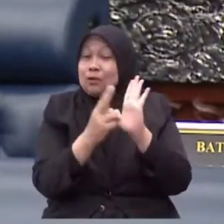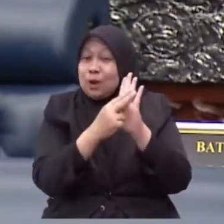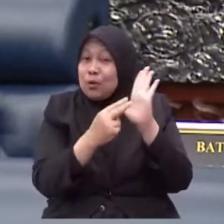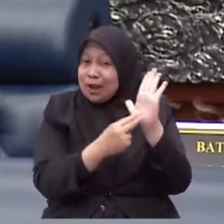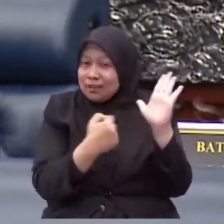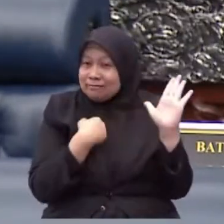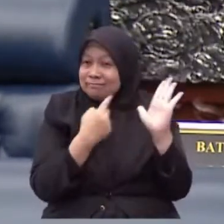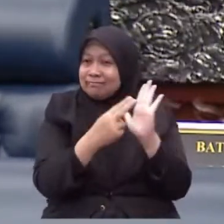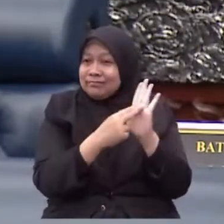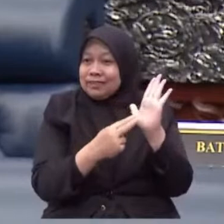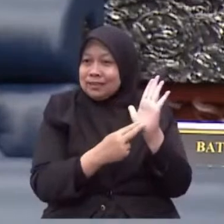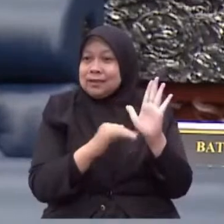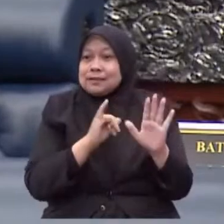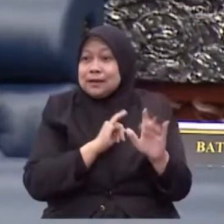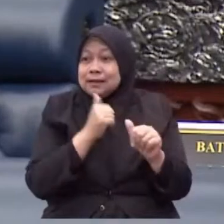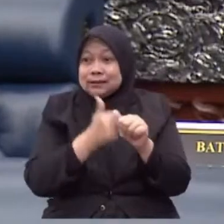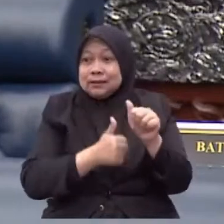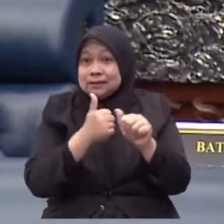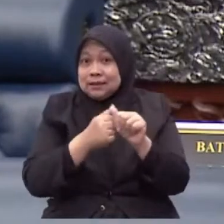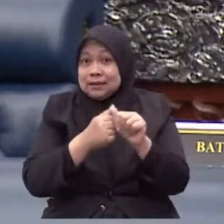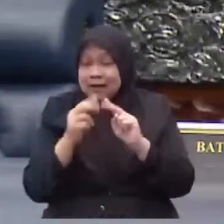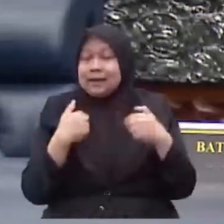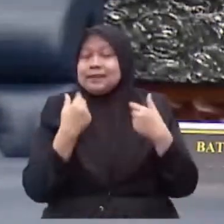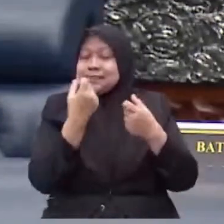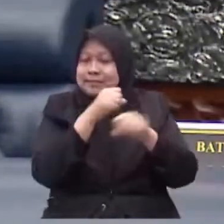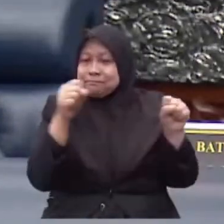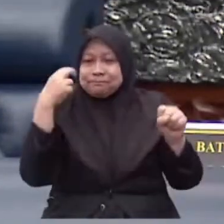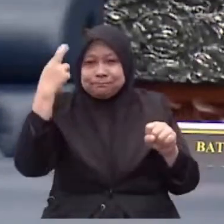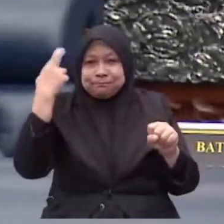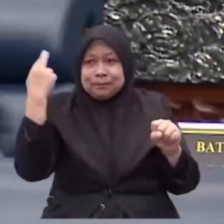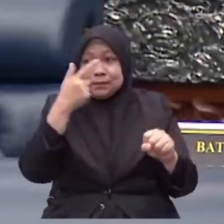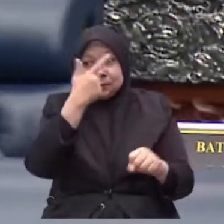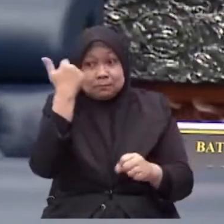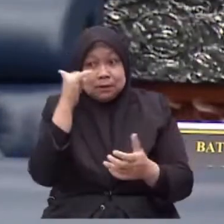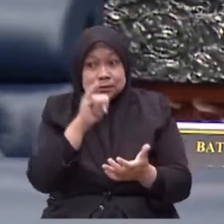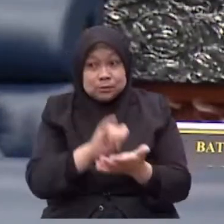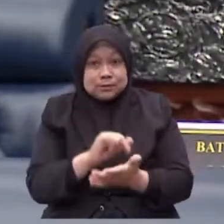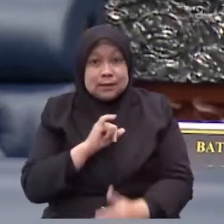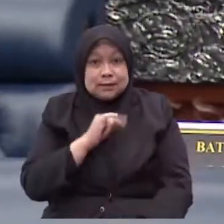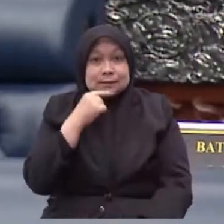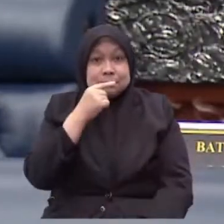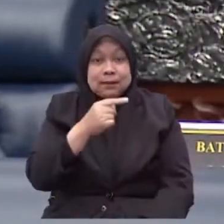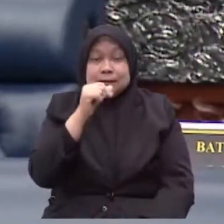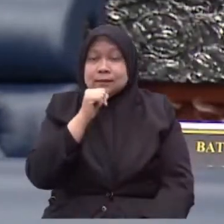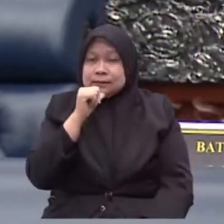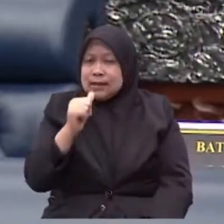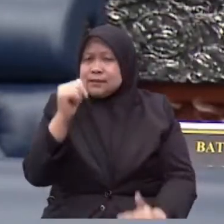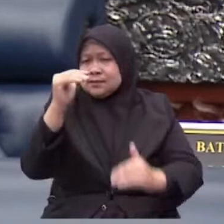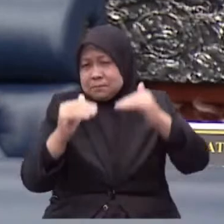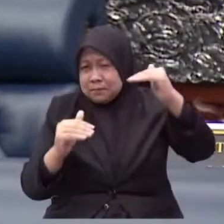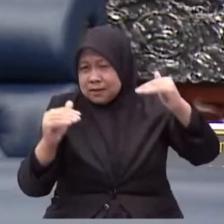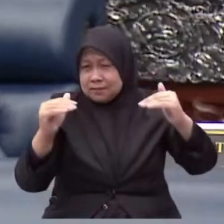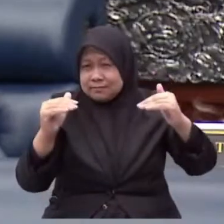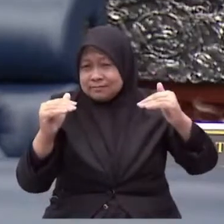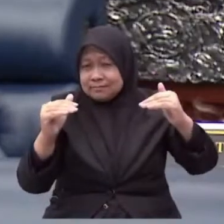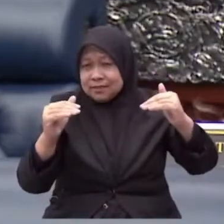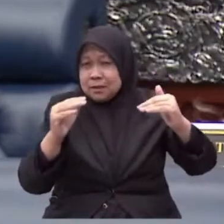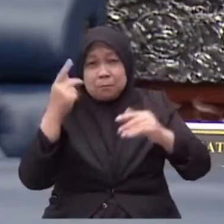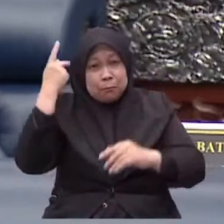undang-undang dan saya pastikan Setiap kali saya berucap saya ada fakta Itu sebab bila saya sebut ketidakstabilan politik itu